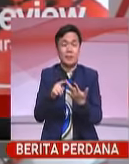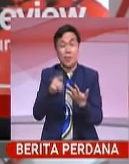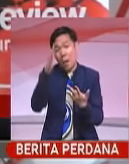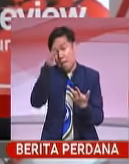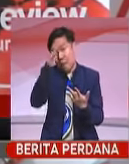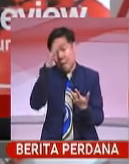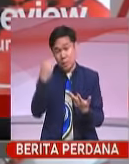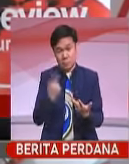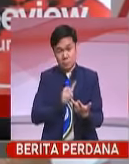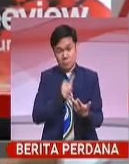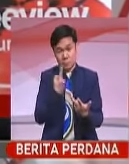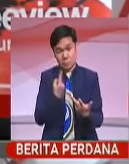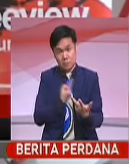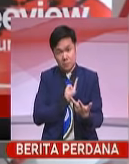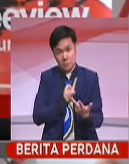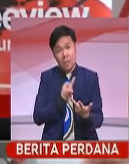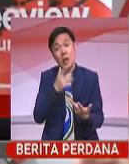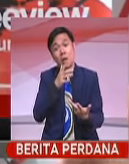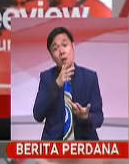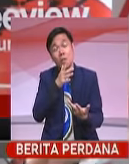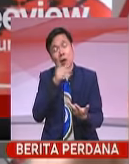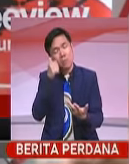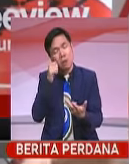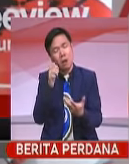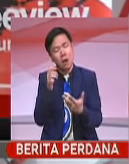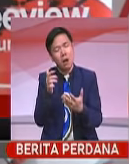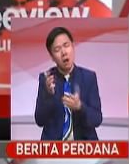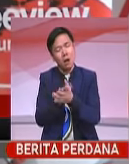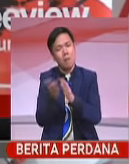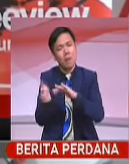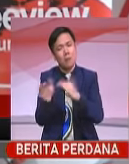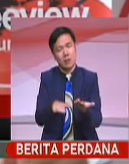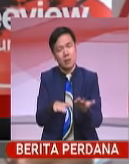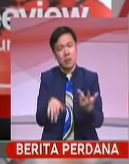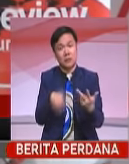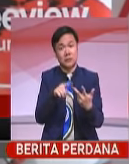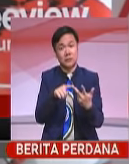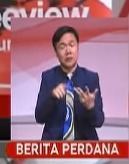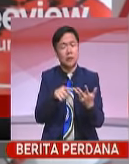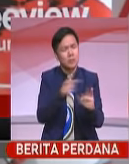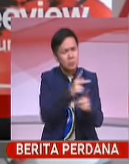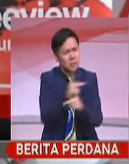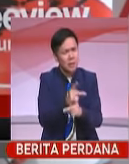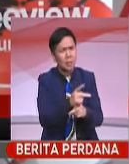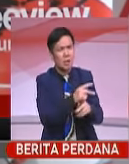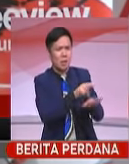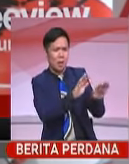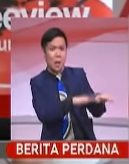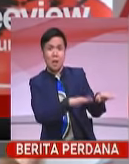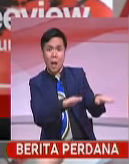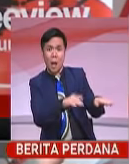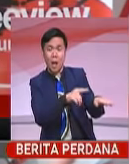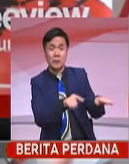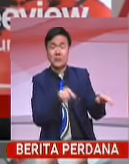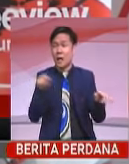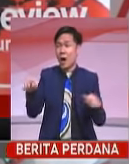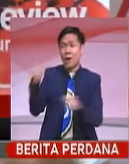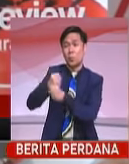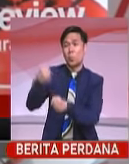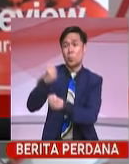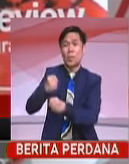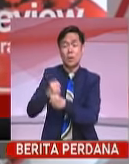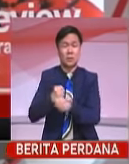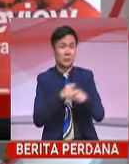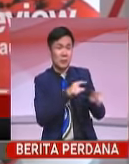bapa tunggal yang kematian isteri yang menjaga struggle nak antara kerjaya dan